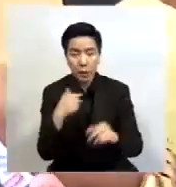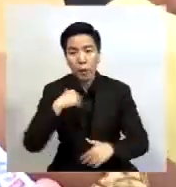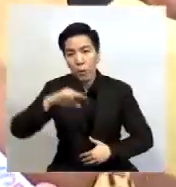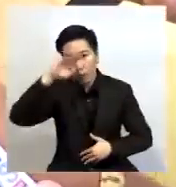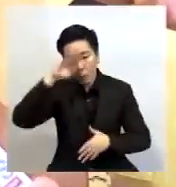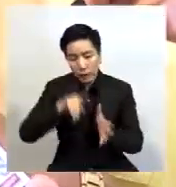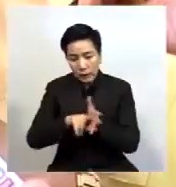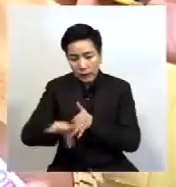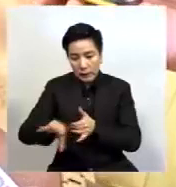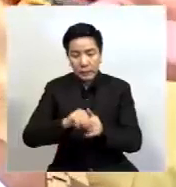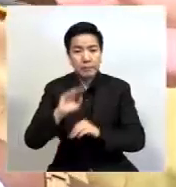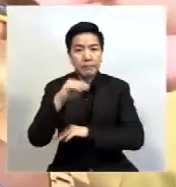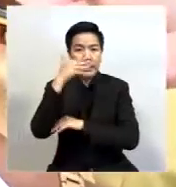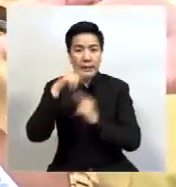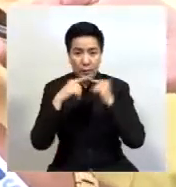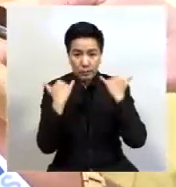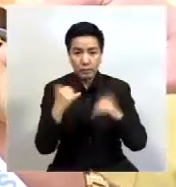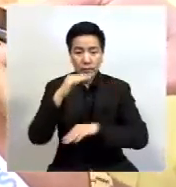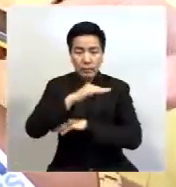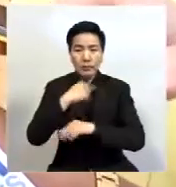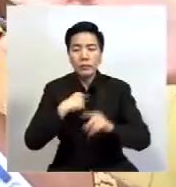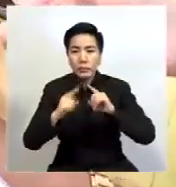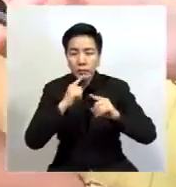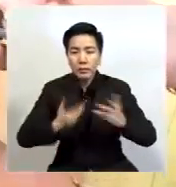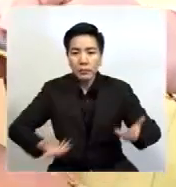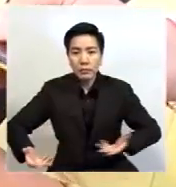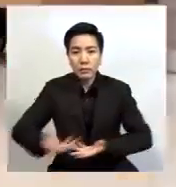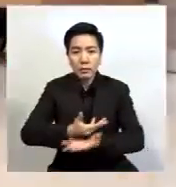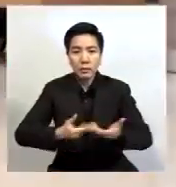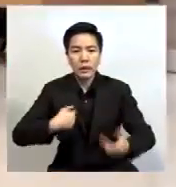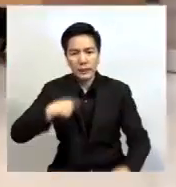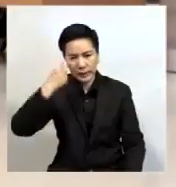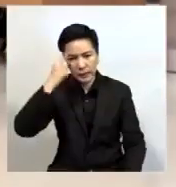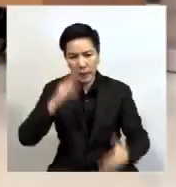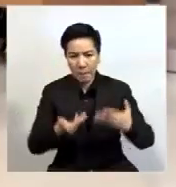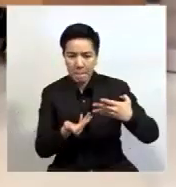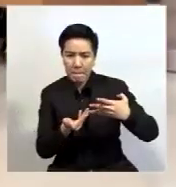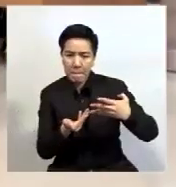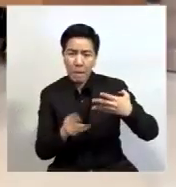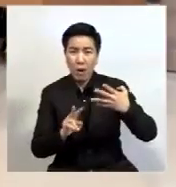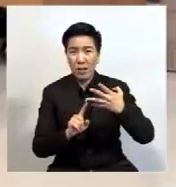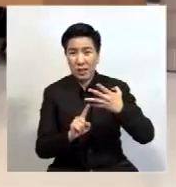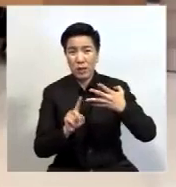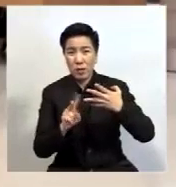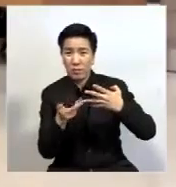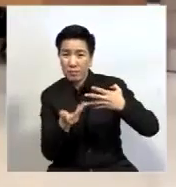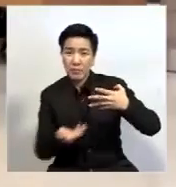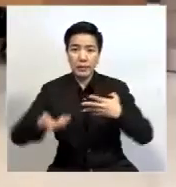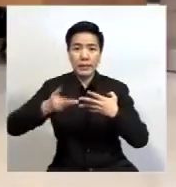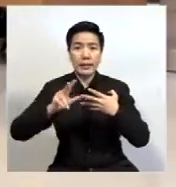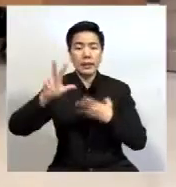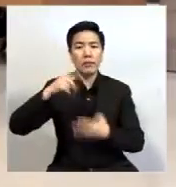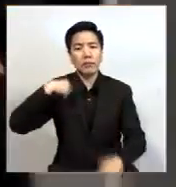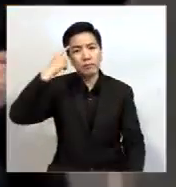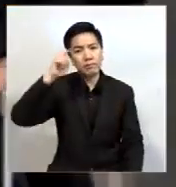บคุมโรคติดต่อแห่งชาติในช่วงบ่ายวันนี้จะเป็นการพิจารณาว่าจะมีการยกระดับเป็นขั้น3หรือไม่เนื่องจ